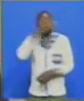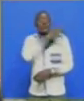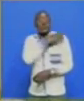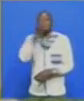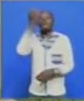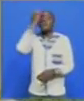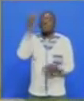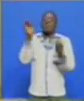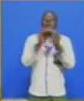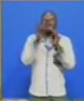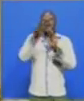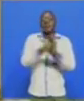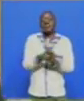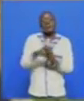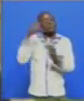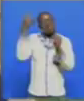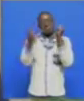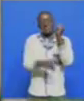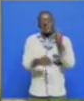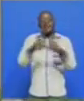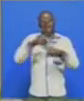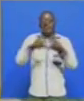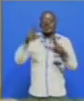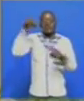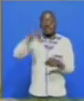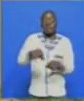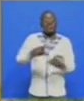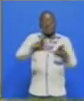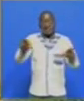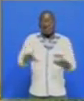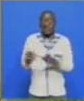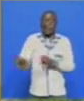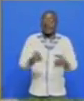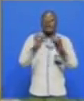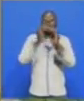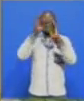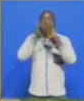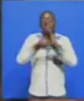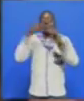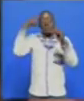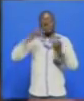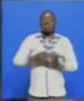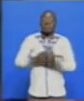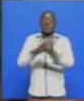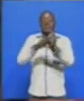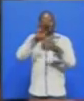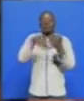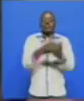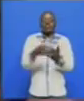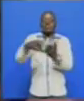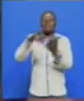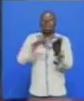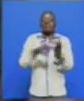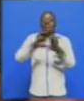également, mais que des sanctions soient prises et que des relectures de textes soient faites également pour pouvoir accompagner notre développement. Ce rapport de la